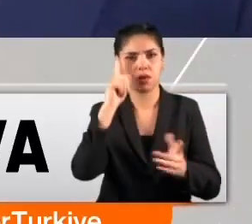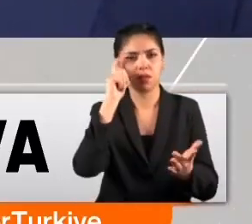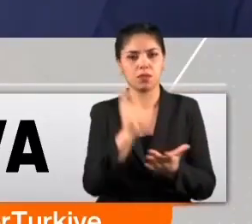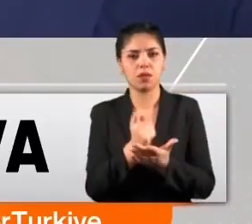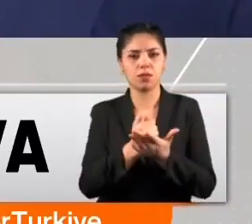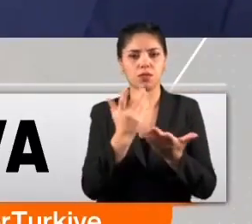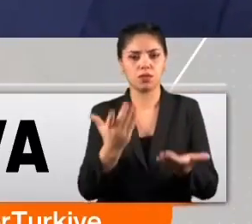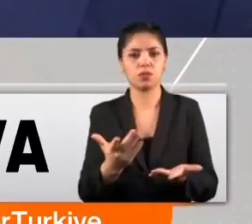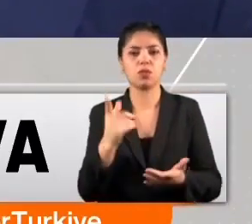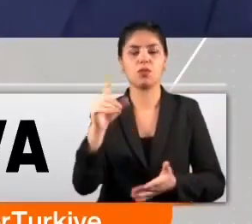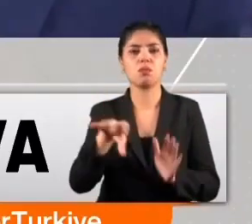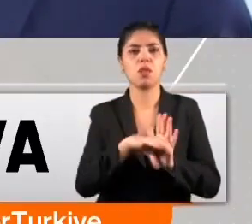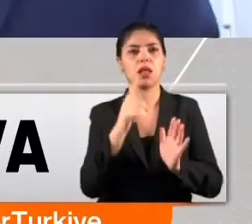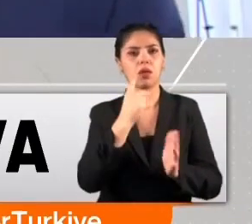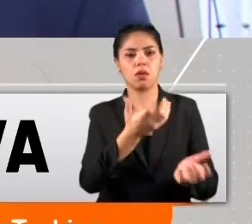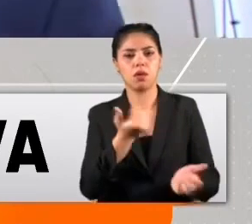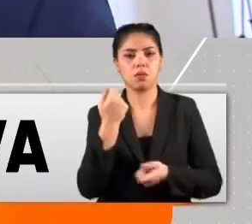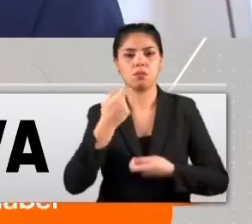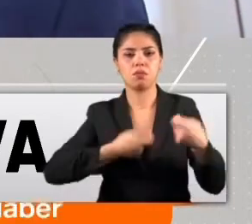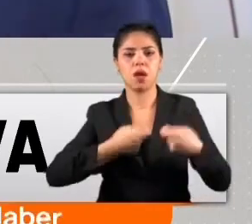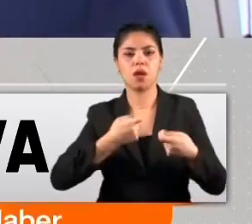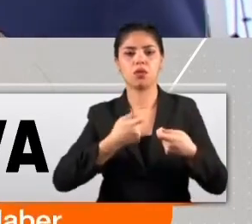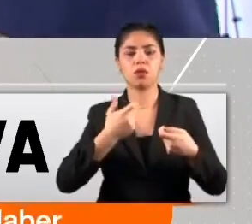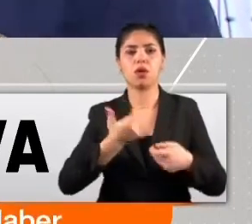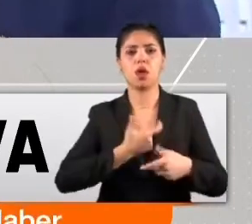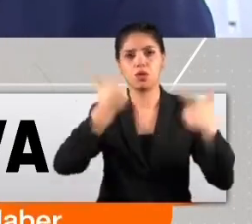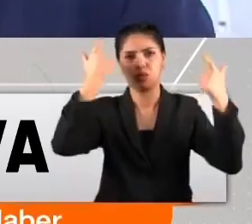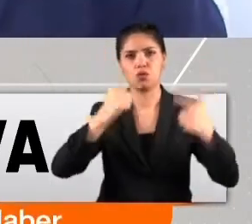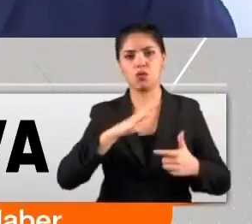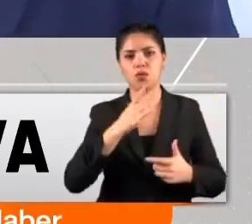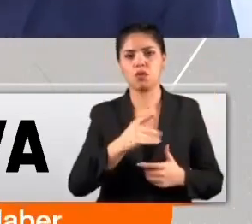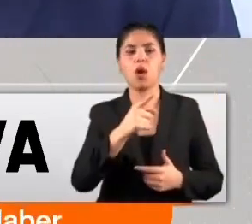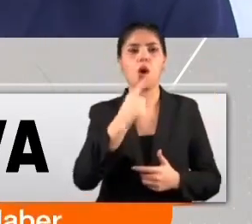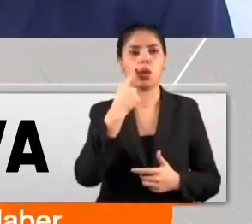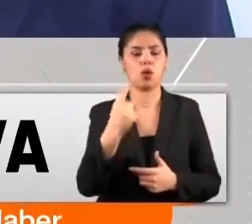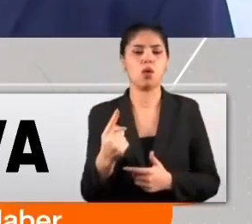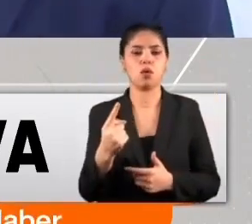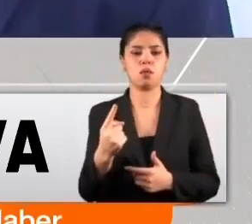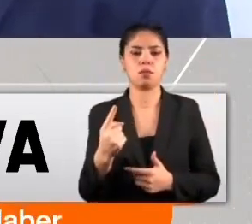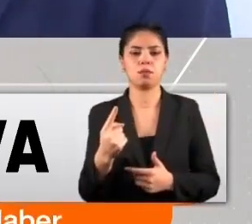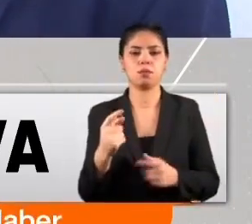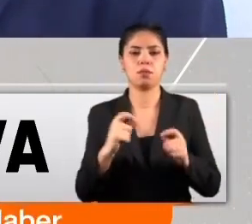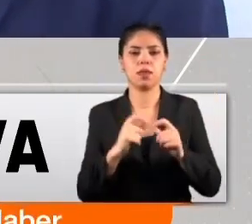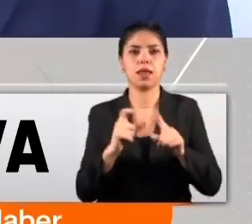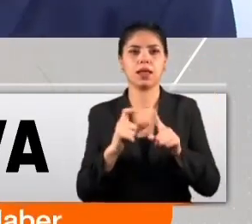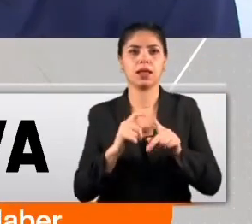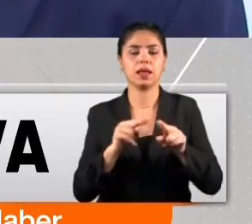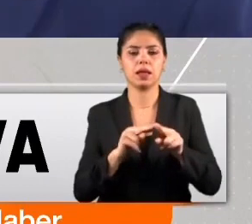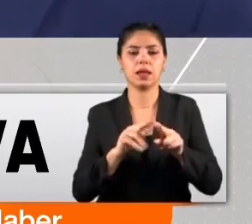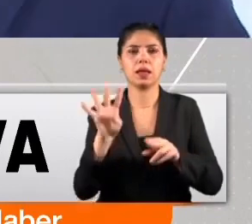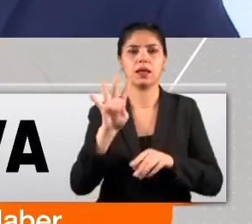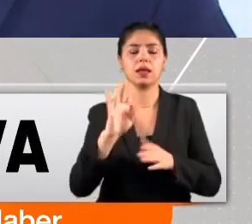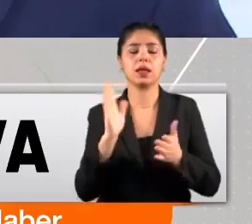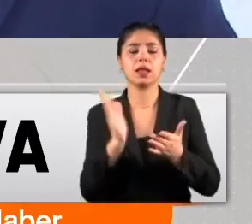imzalı kaşeli belgelerinizi de alıyorsunuz. Dolayısıyla bankanın hukuki sorumlu olduğu çok açık. Buna rağmen BDDK 40 sayfalık